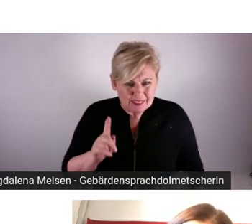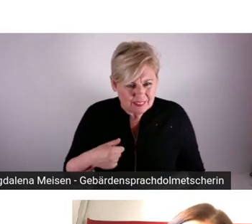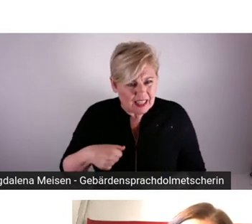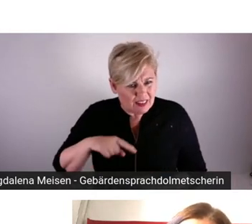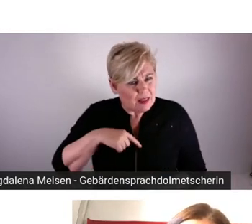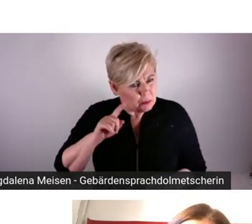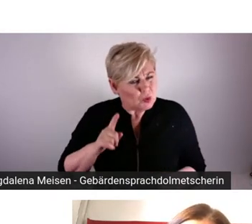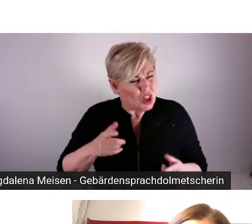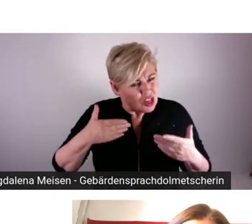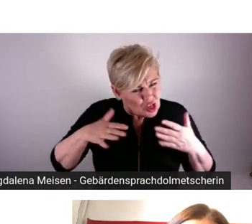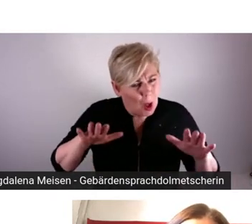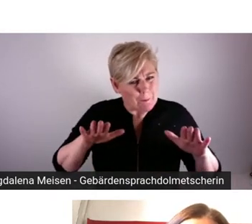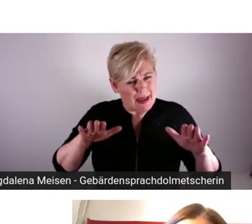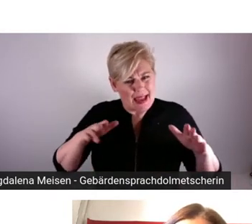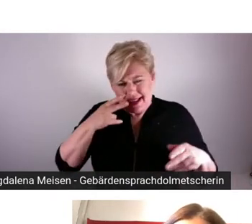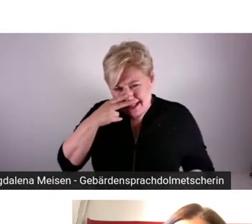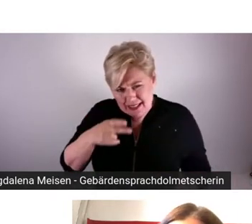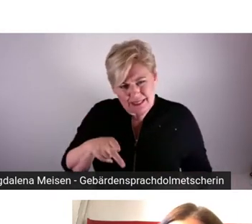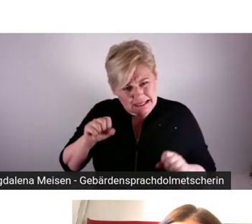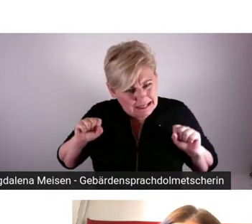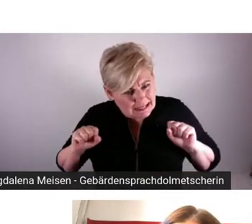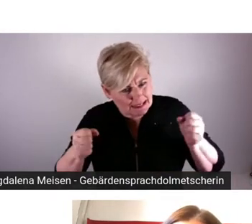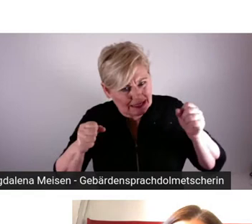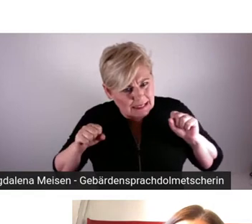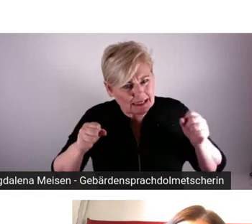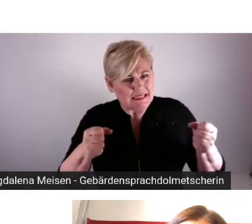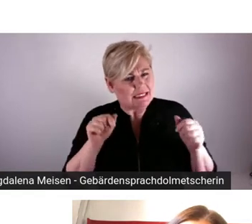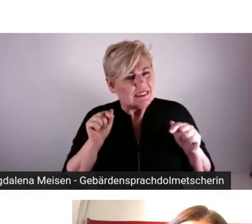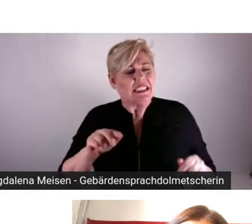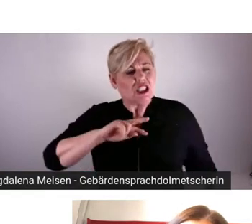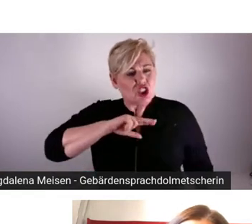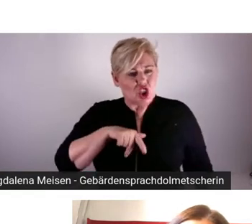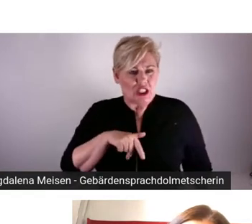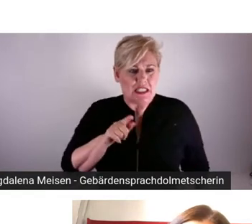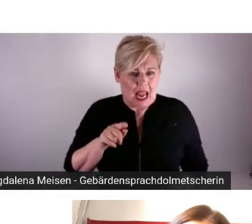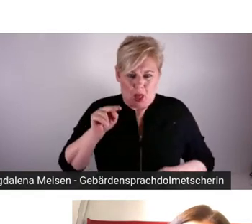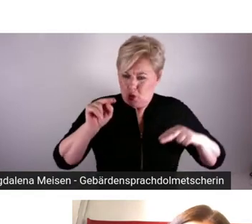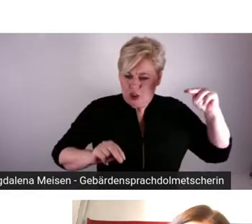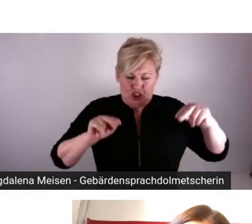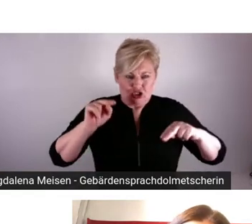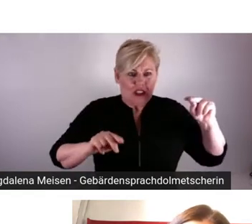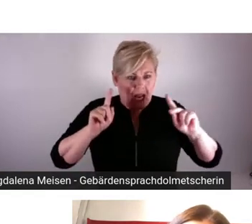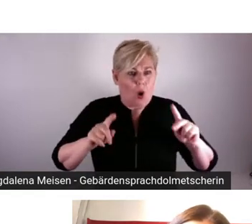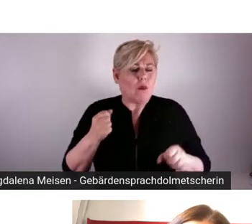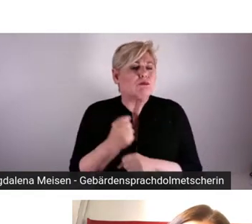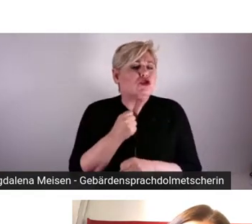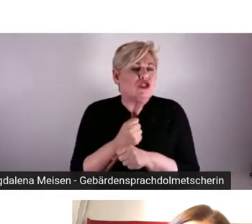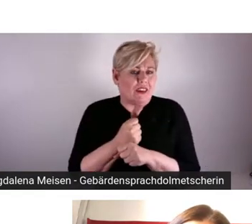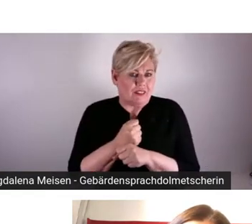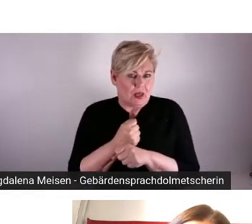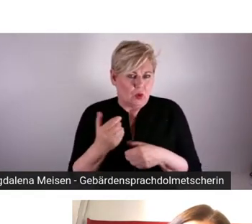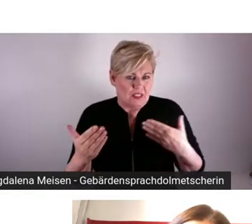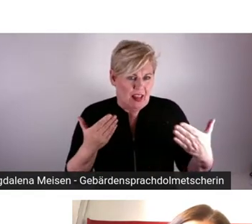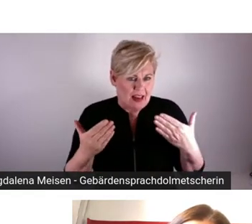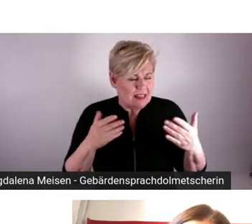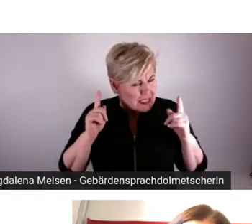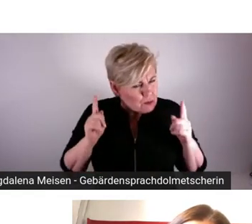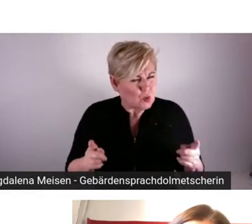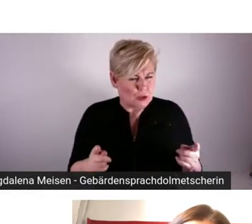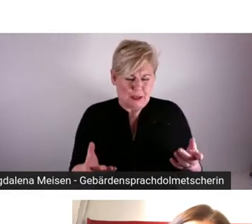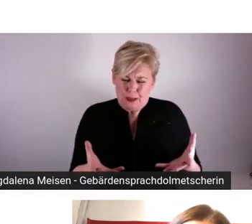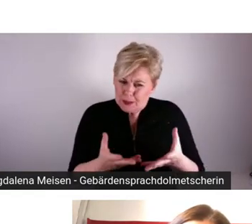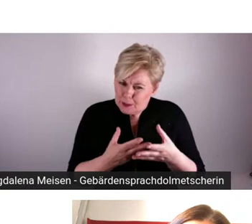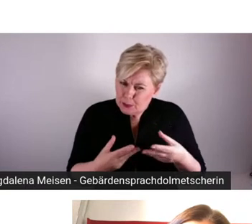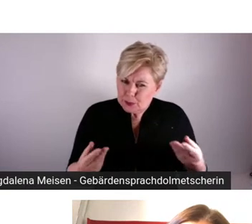tatsächlich noch stärker daran arbeiten, tatsächlich diese sozialen Unterschiede auch in Beschäftigungsverhältnissen aufzuweichen und uns